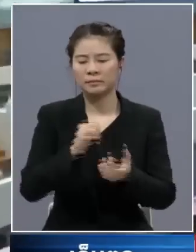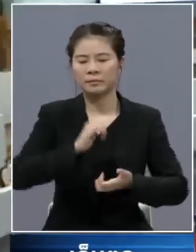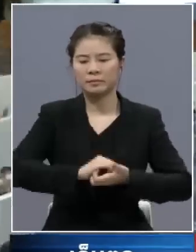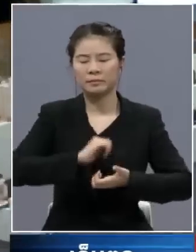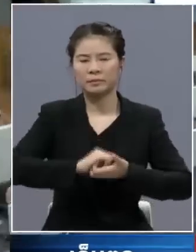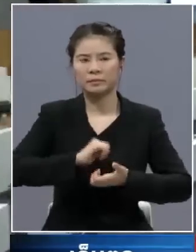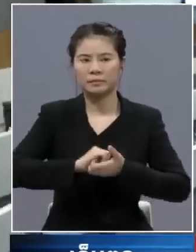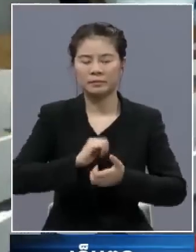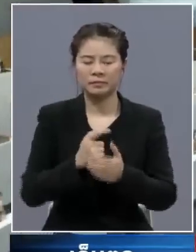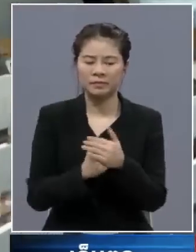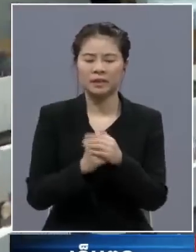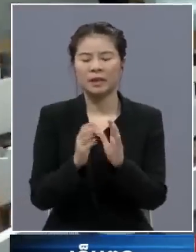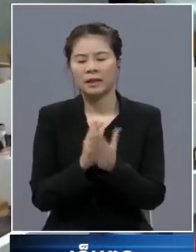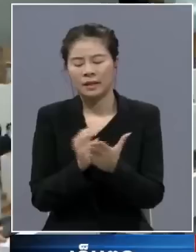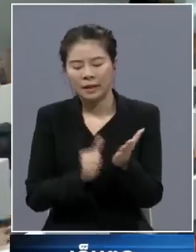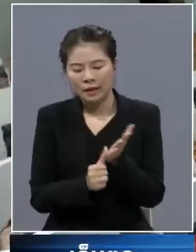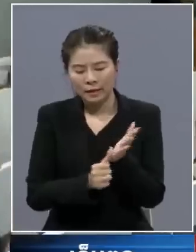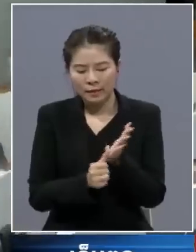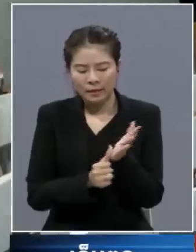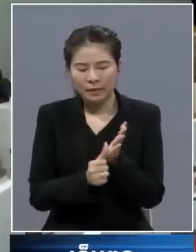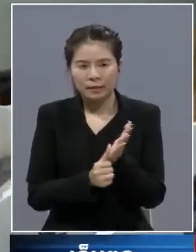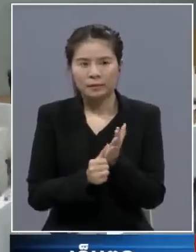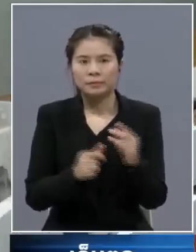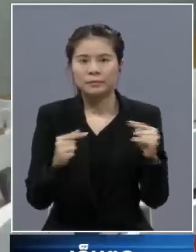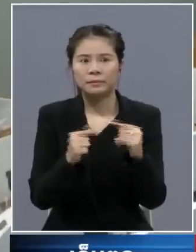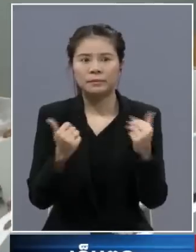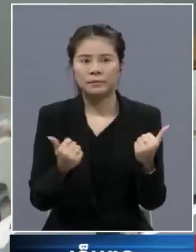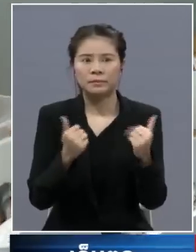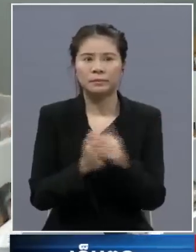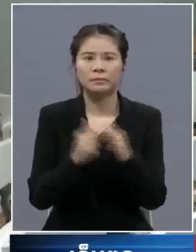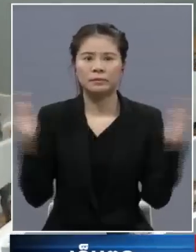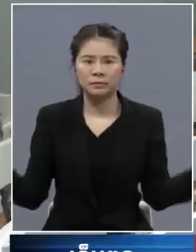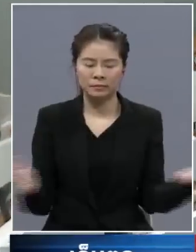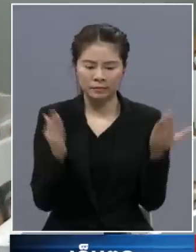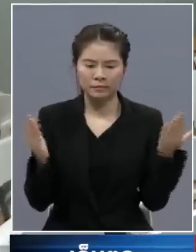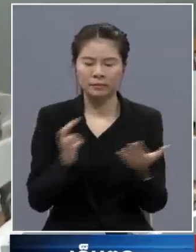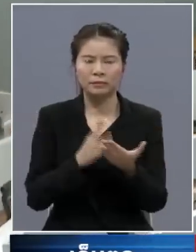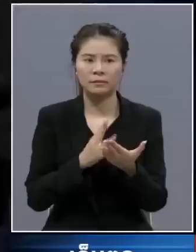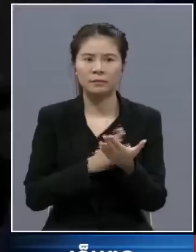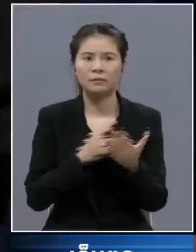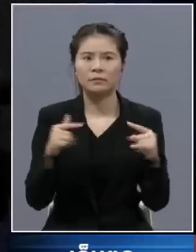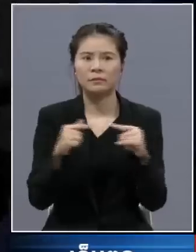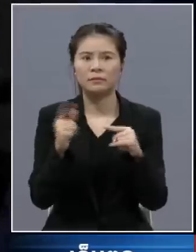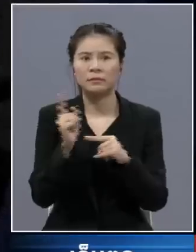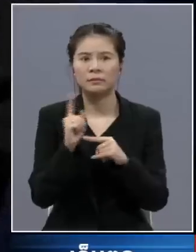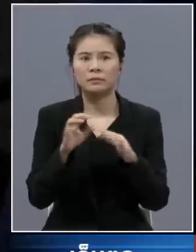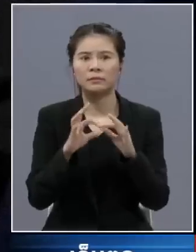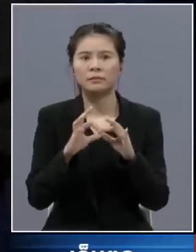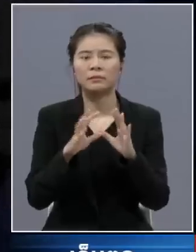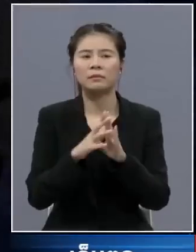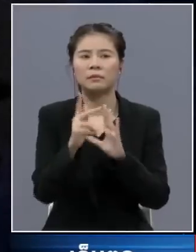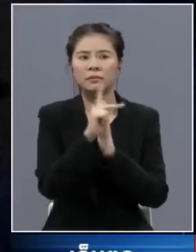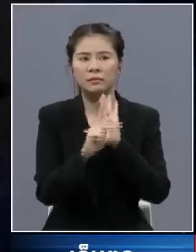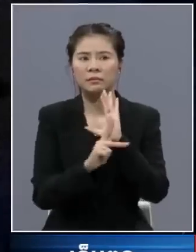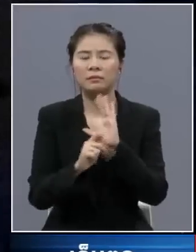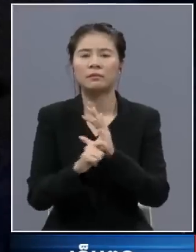อยไม่รู้จะถอยยังไงจึงต้องหวังใช้กลไกสภาได้แหละครับผลักดันวาระของตนเองโดยเฉพาะการแก้ไขกฎหมายทั้ง